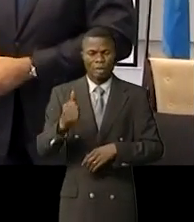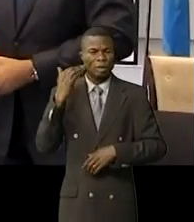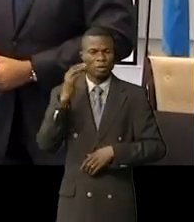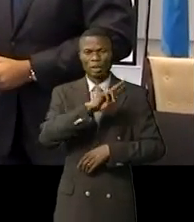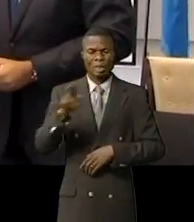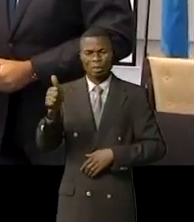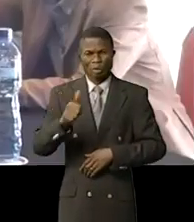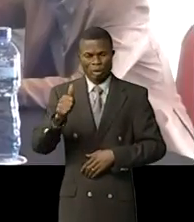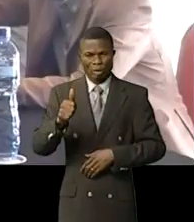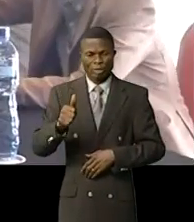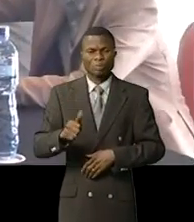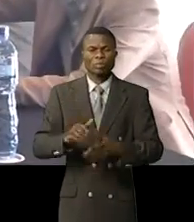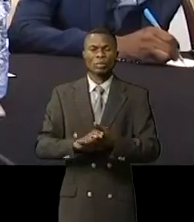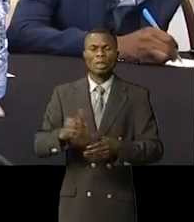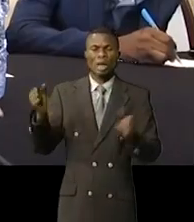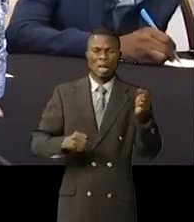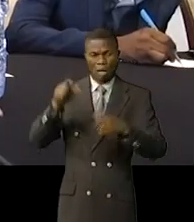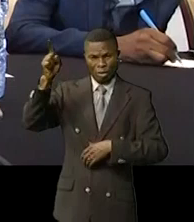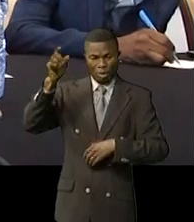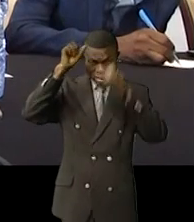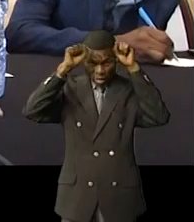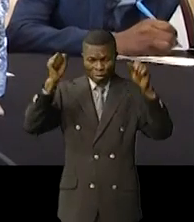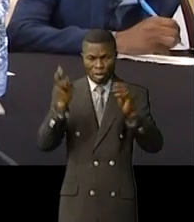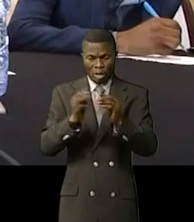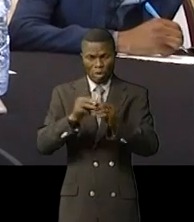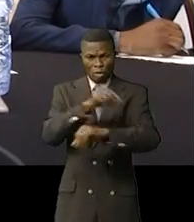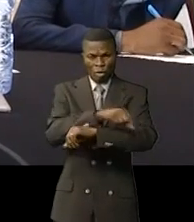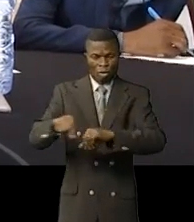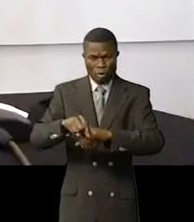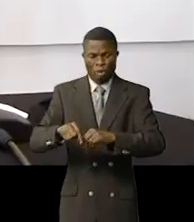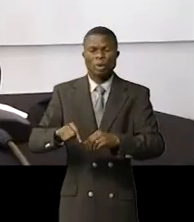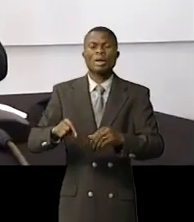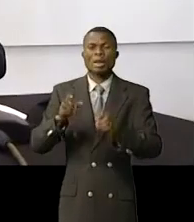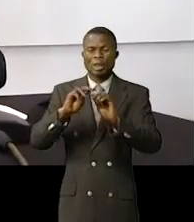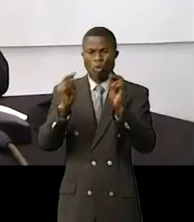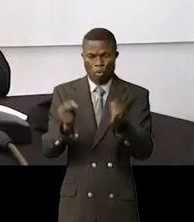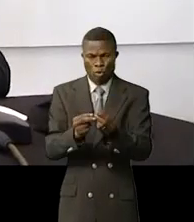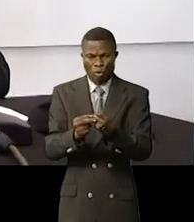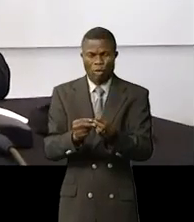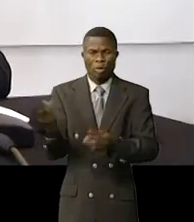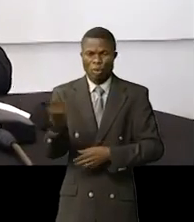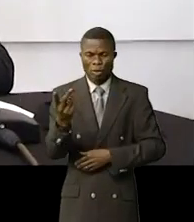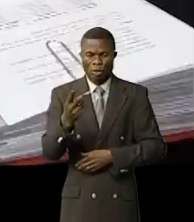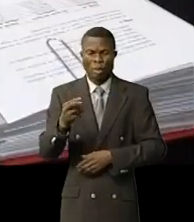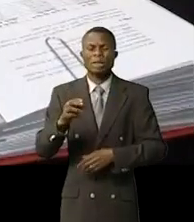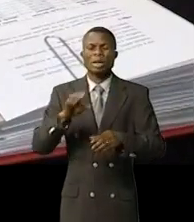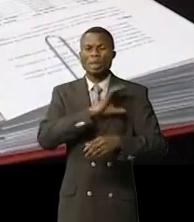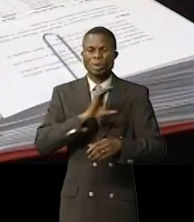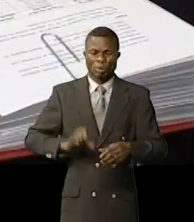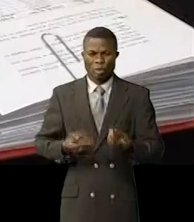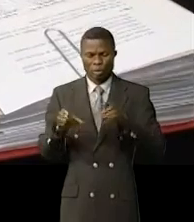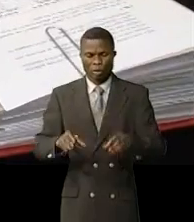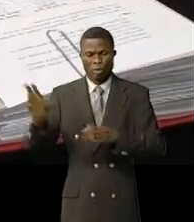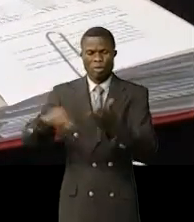juin 2021 à Cabinda en Angola. Le président du conseil d'administration de l'INACOM et Christian Katende de l'ARPTC ont apposé